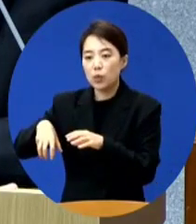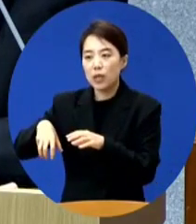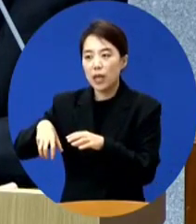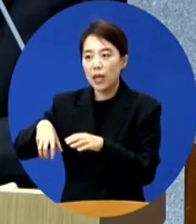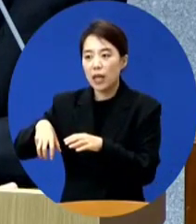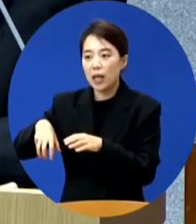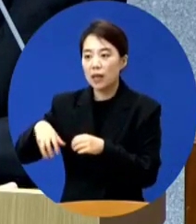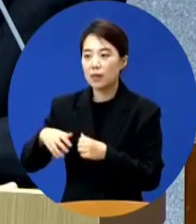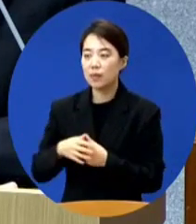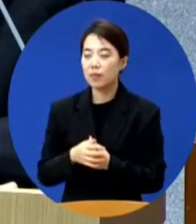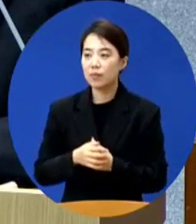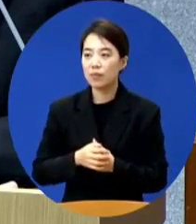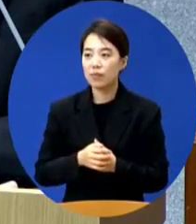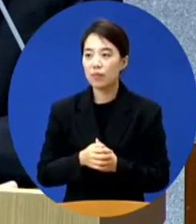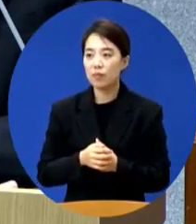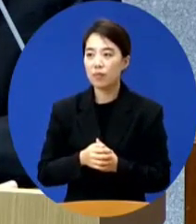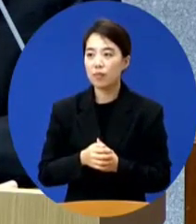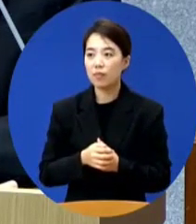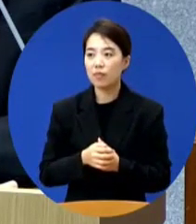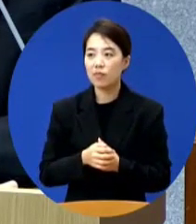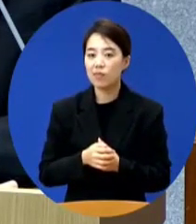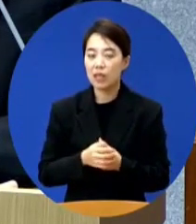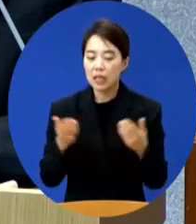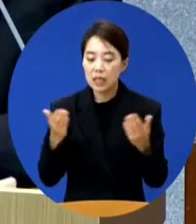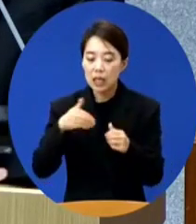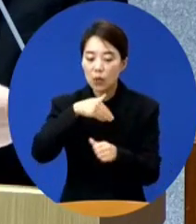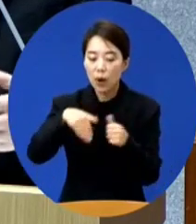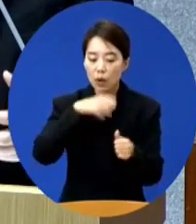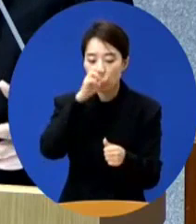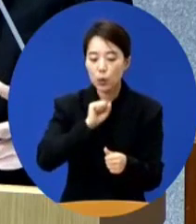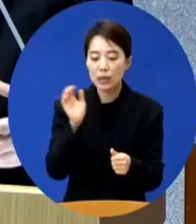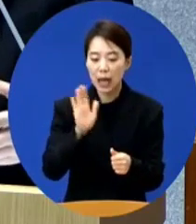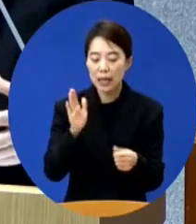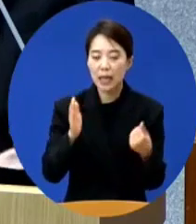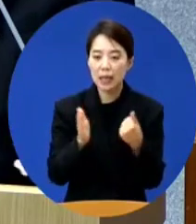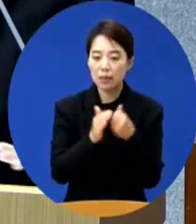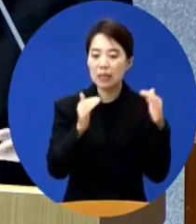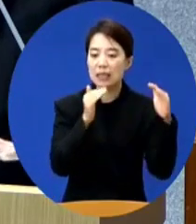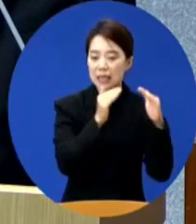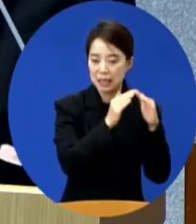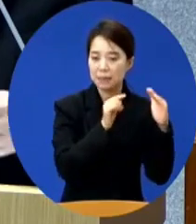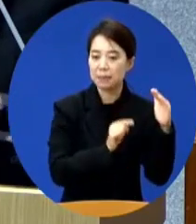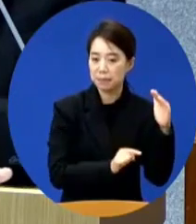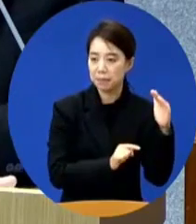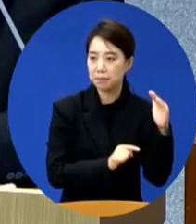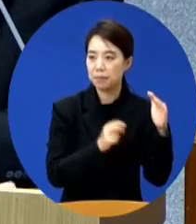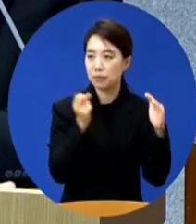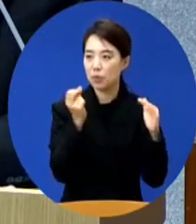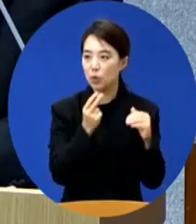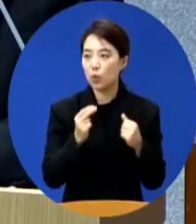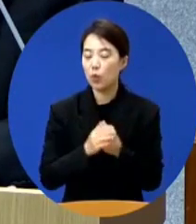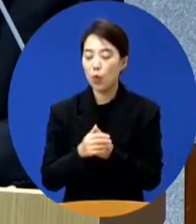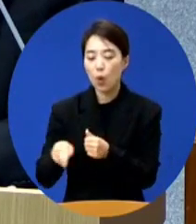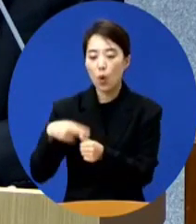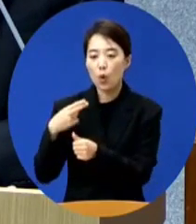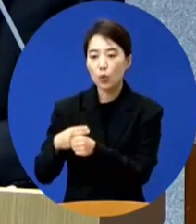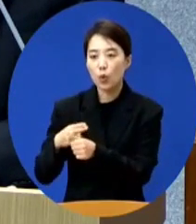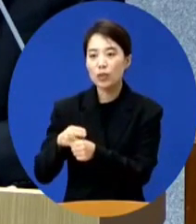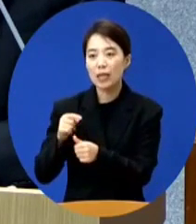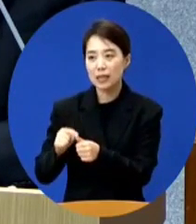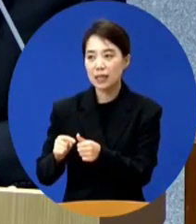되는데, 워낙 근무 여건이 어렵다 보니까 사택이나 좀그